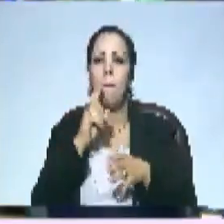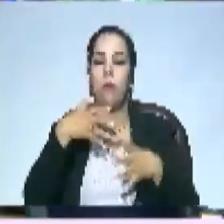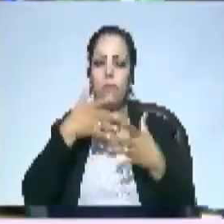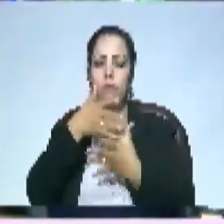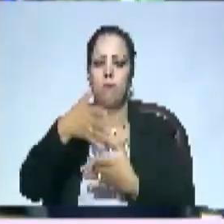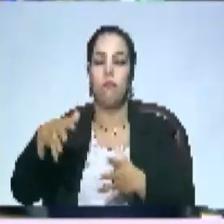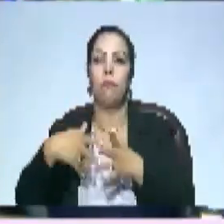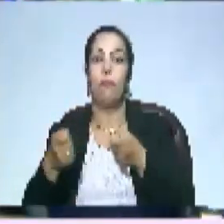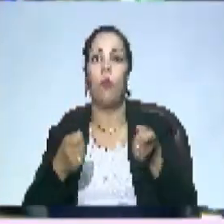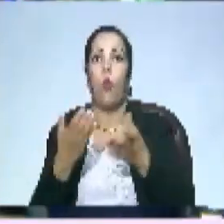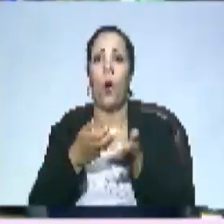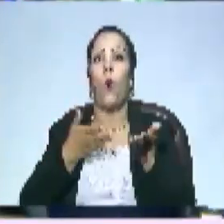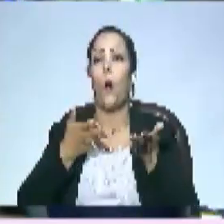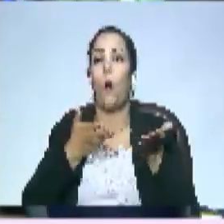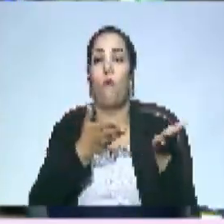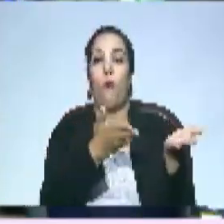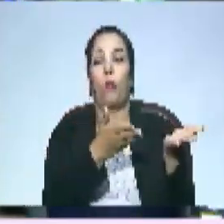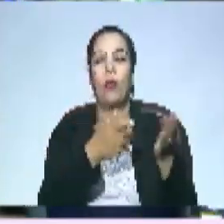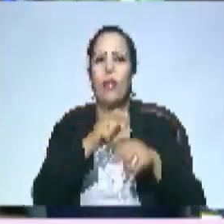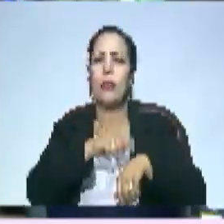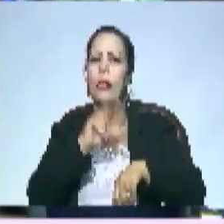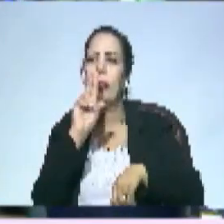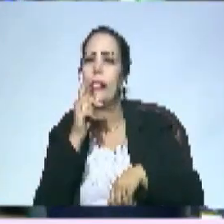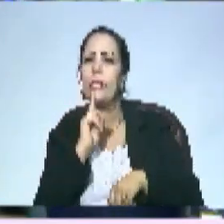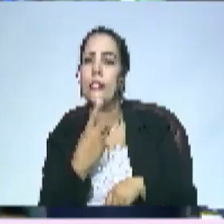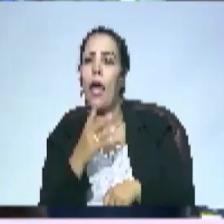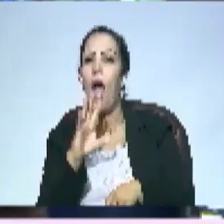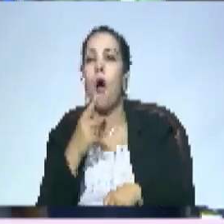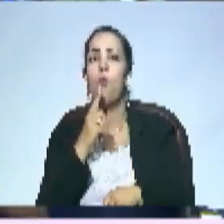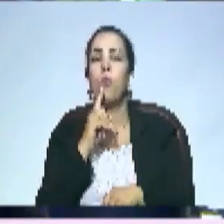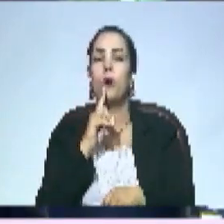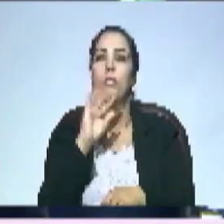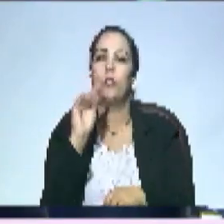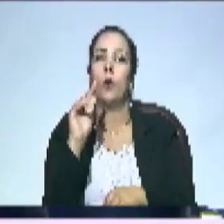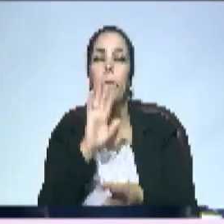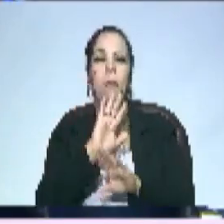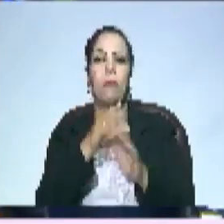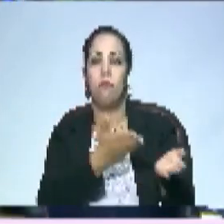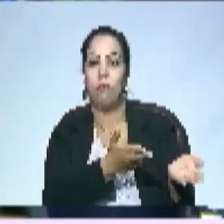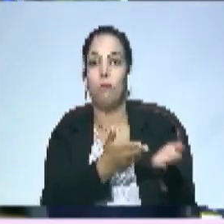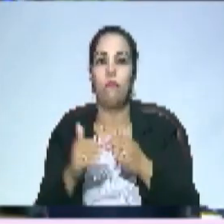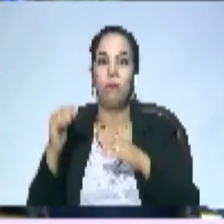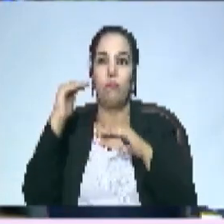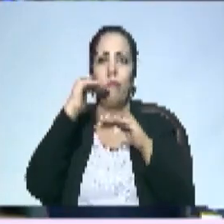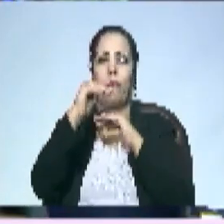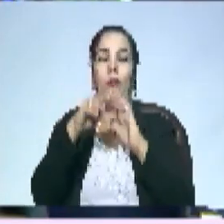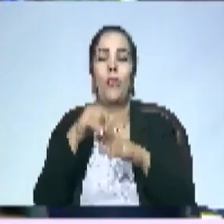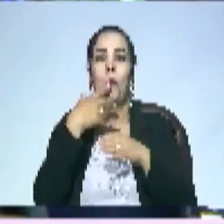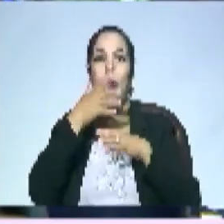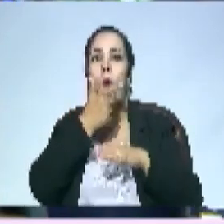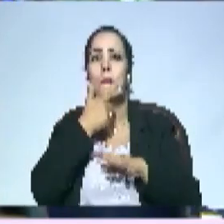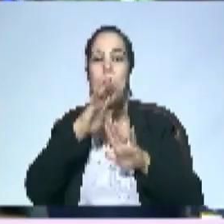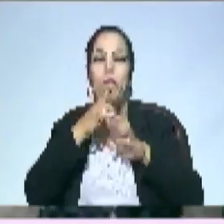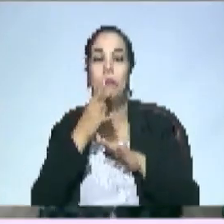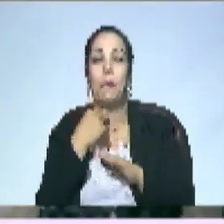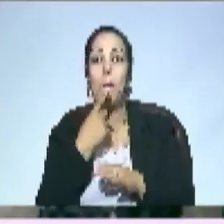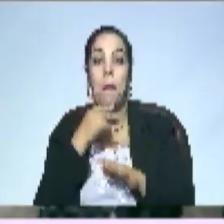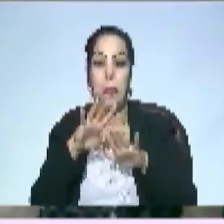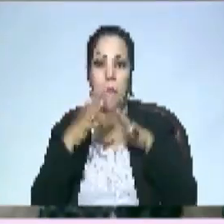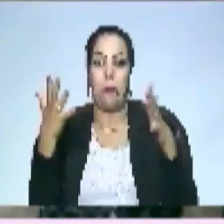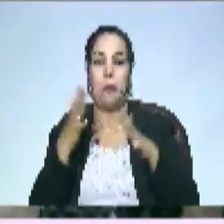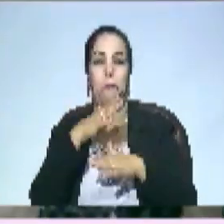وهندخلها الفرن، هتاخد معانا تلت ساعة نص ساعة، وبعدين هنطلعها تاخد وش جراتاه، وبعدين تمام. حلو قوي كده. أول